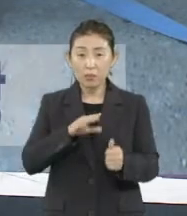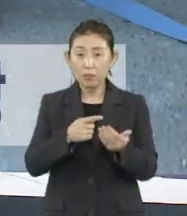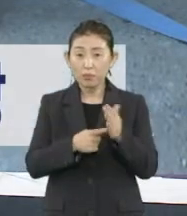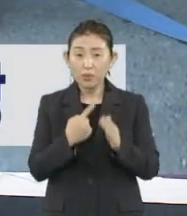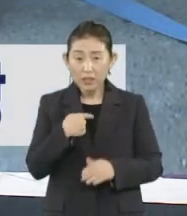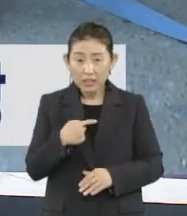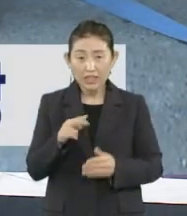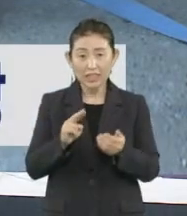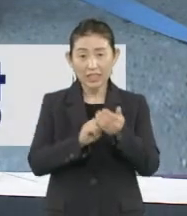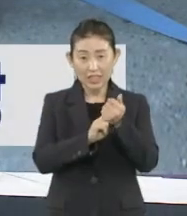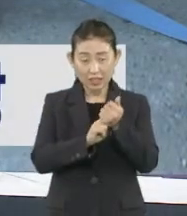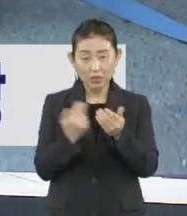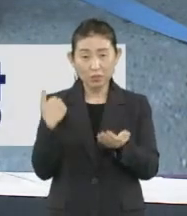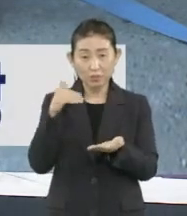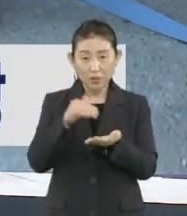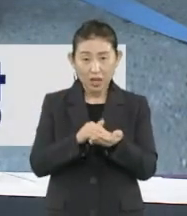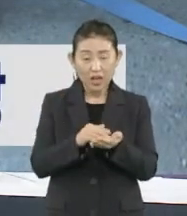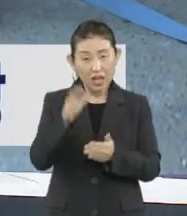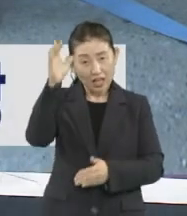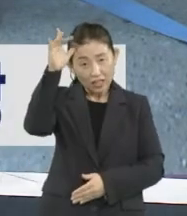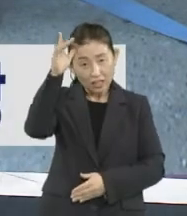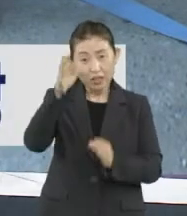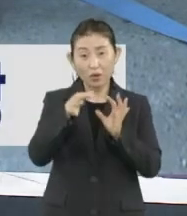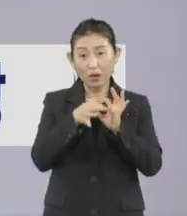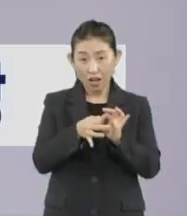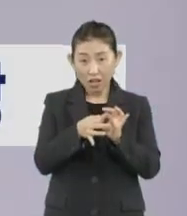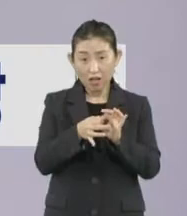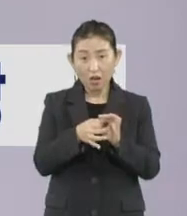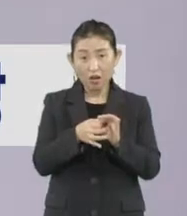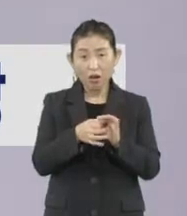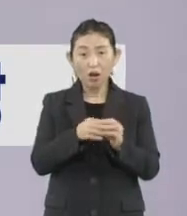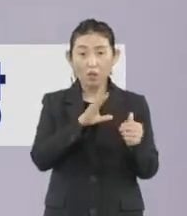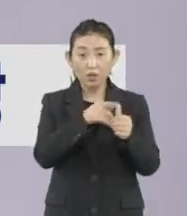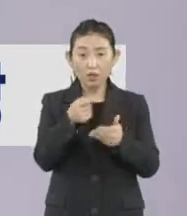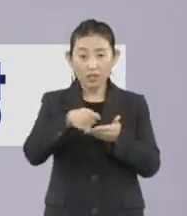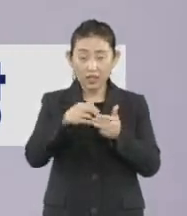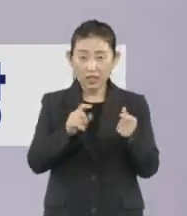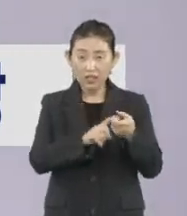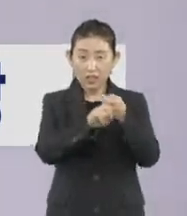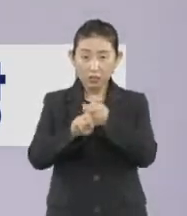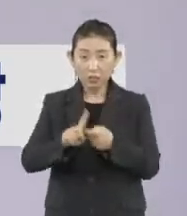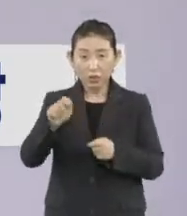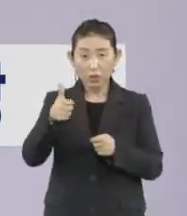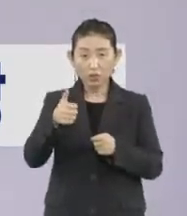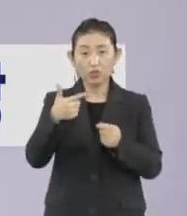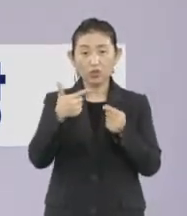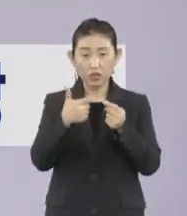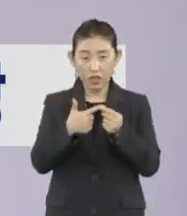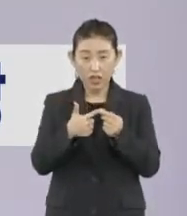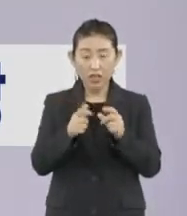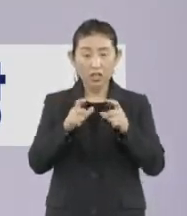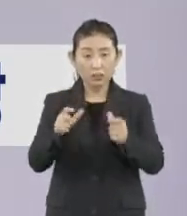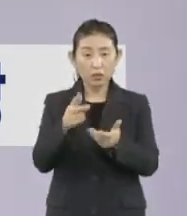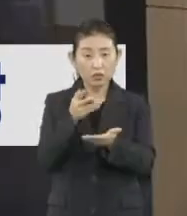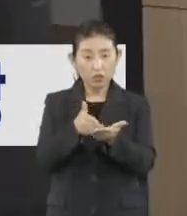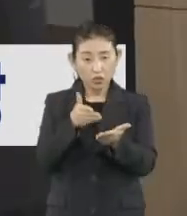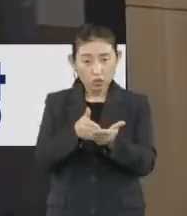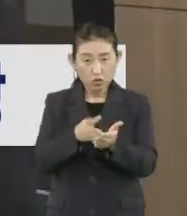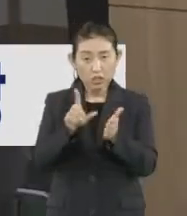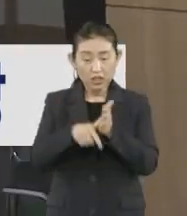TJB가 보도한 기적의 생환 109 연속 보도가 방송기자연합회 제156회 지역뉴스 부문